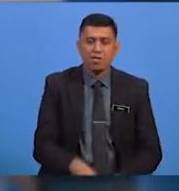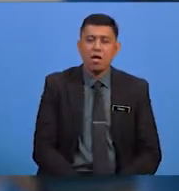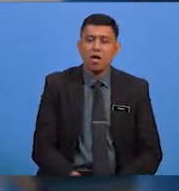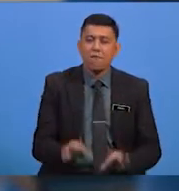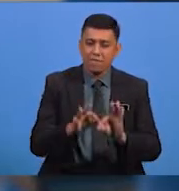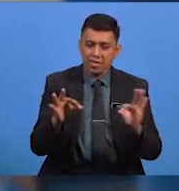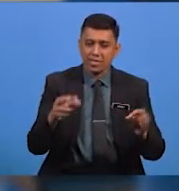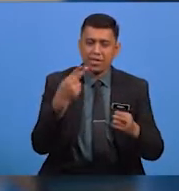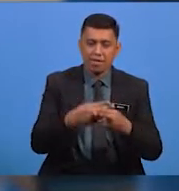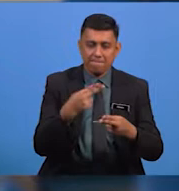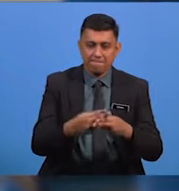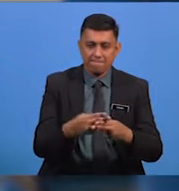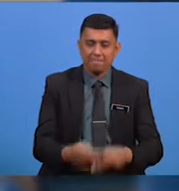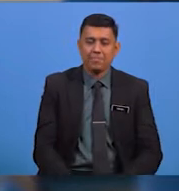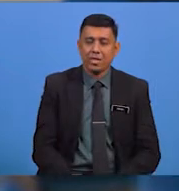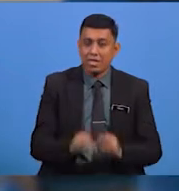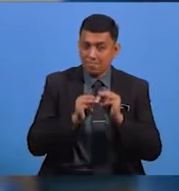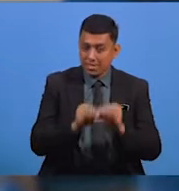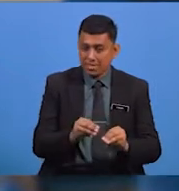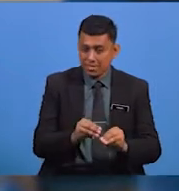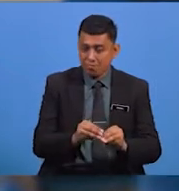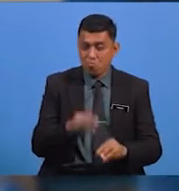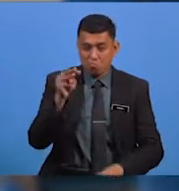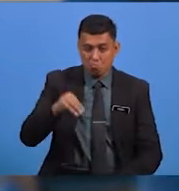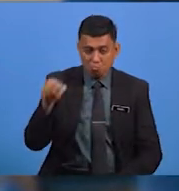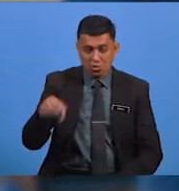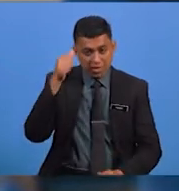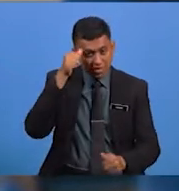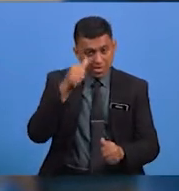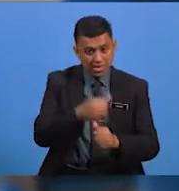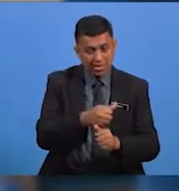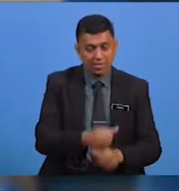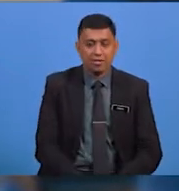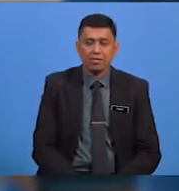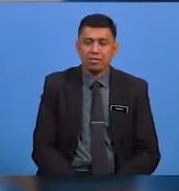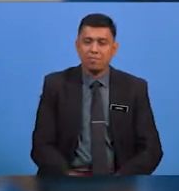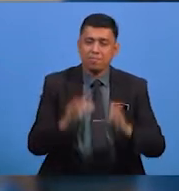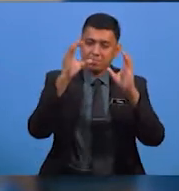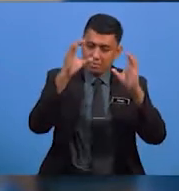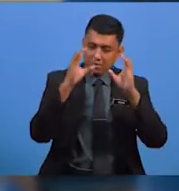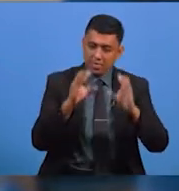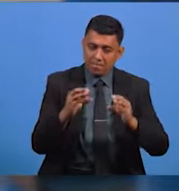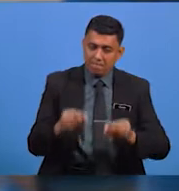nama. Masihkah murid-murid ingat tips